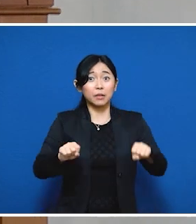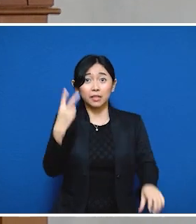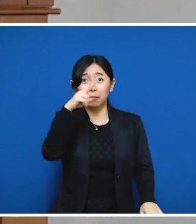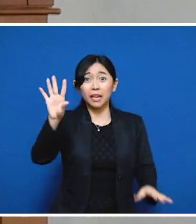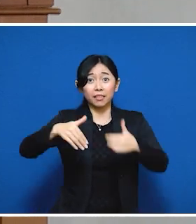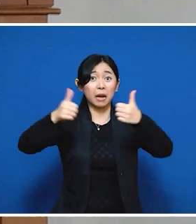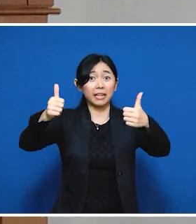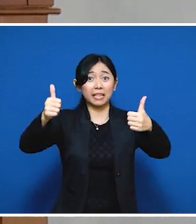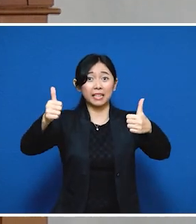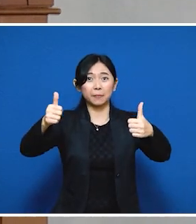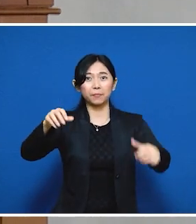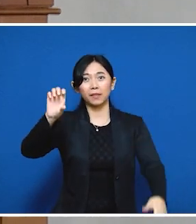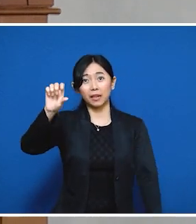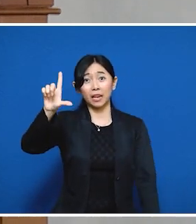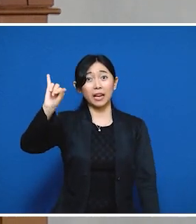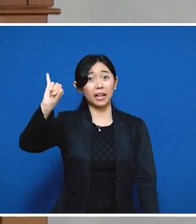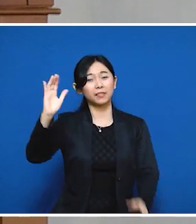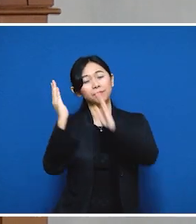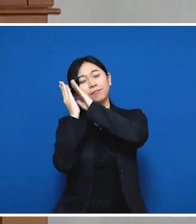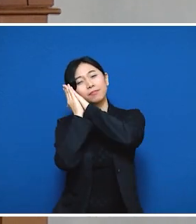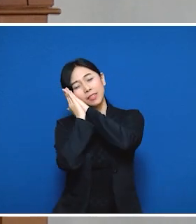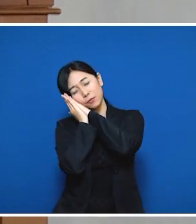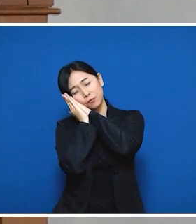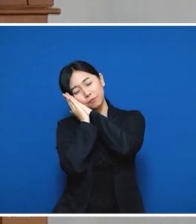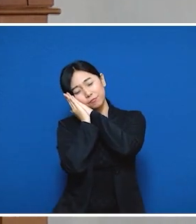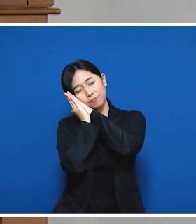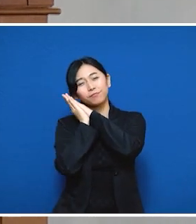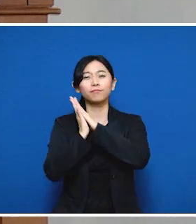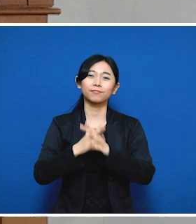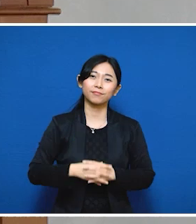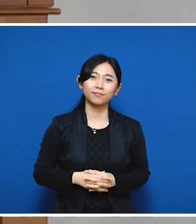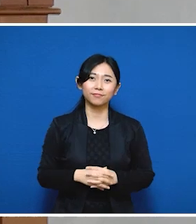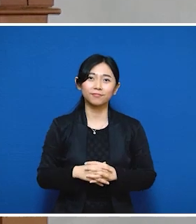baik sedang berbaring di tempat tidurnya.